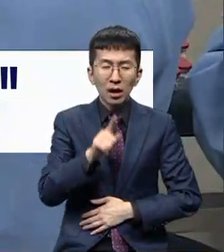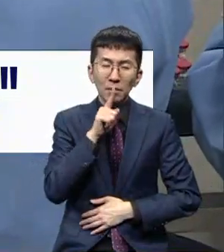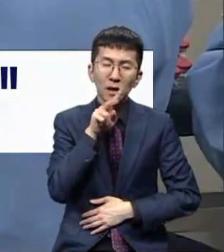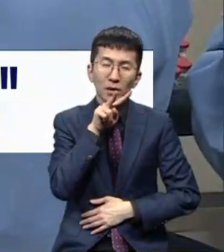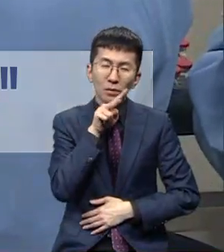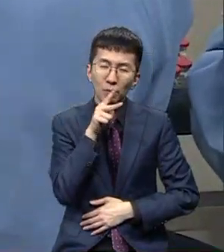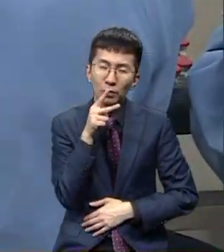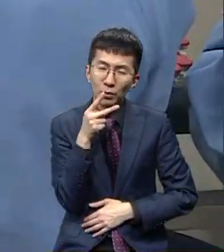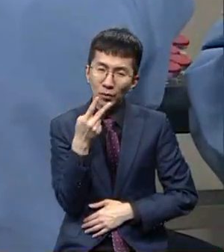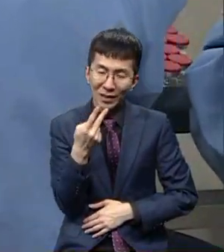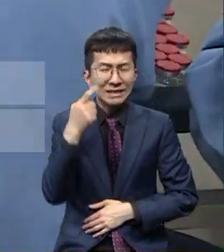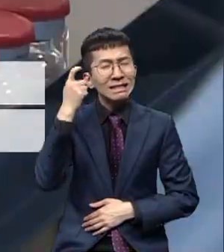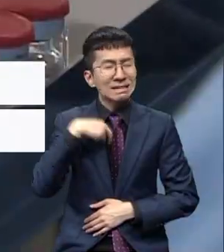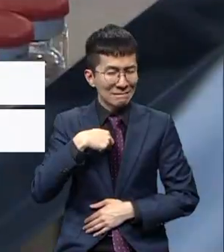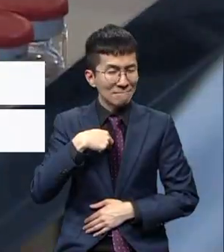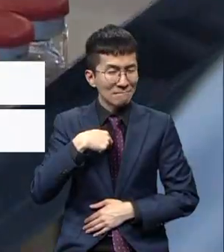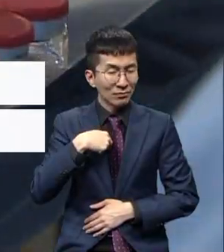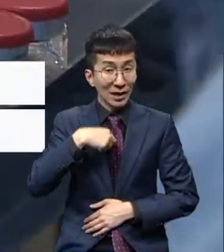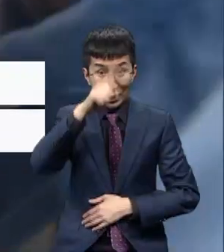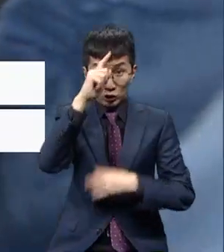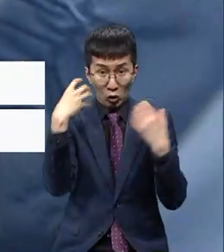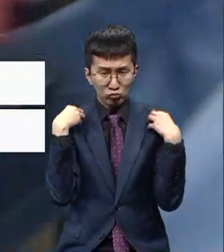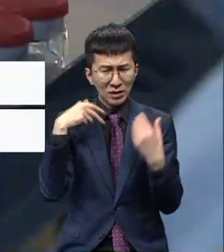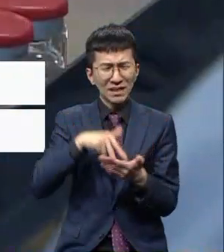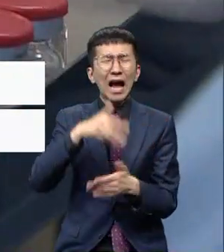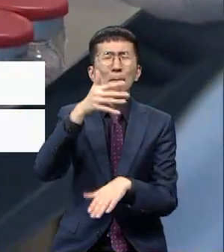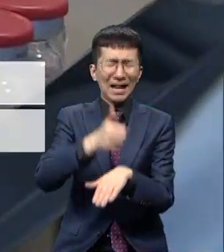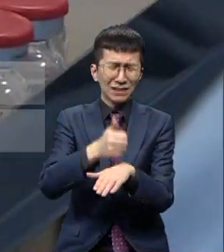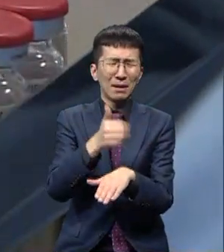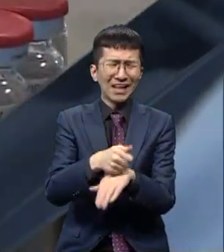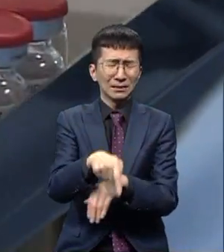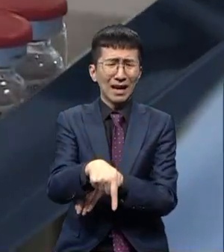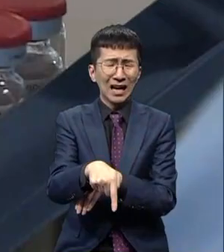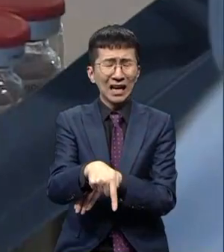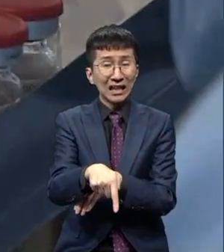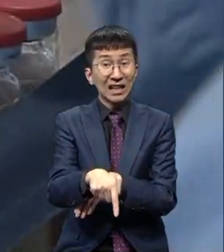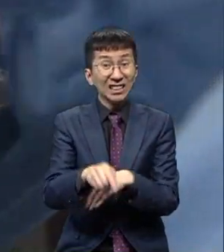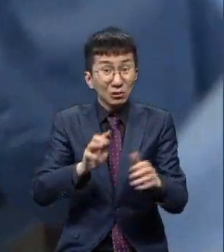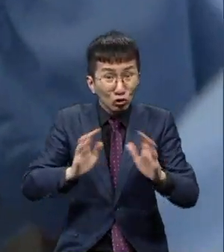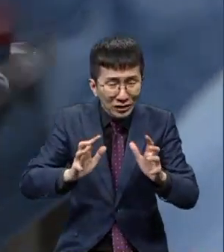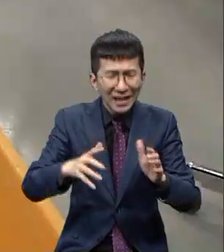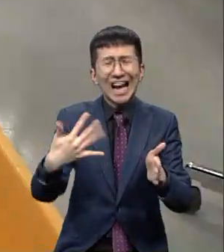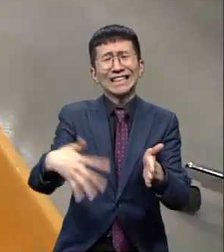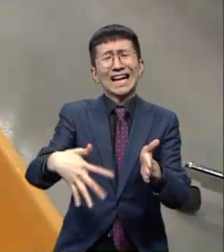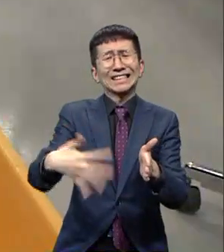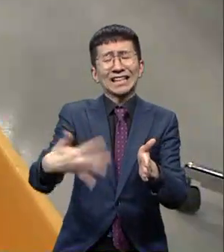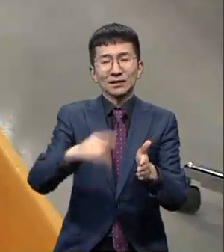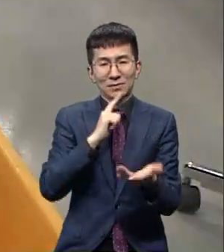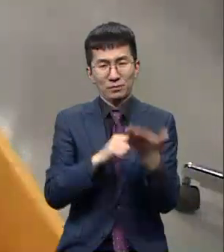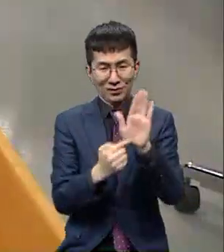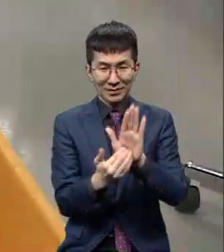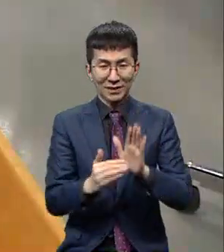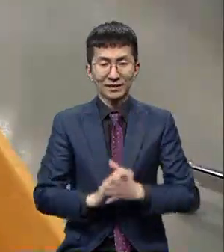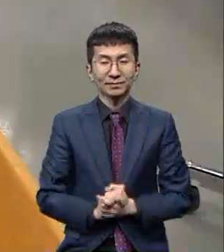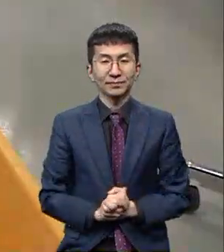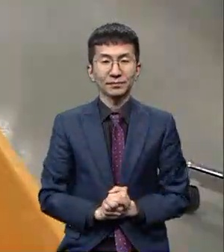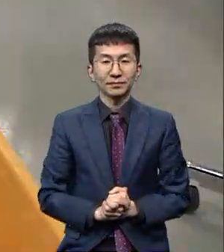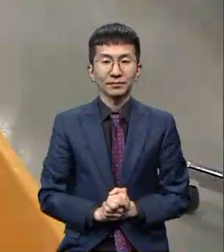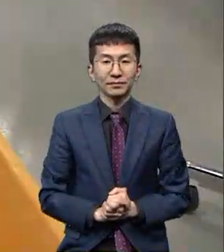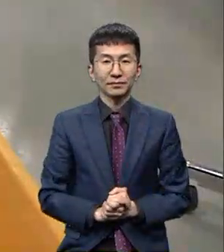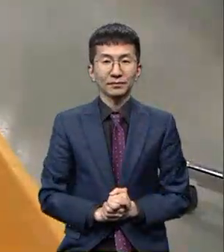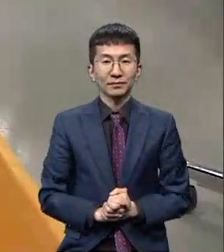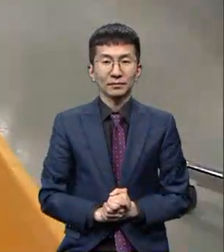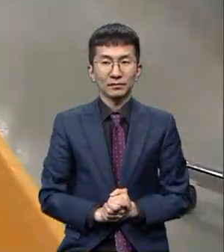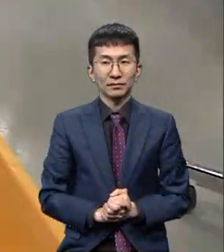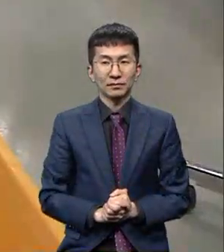변화로도 해석됐는데 보건당국은 최후의 수단일 뿐 구체적으로 논의된 적은 없다고 설명했습니다. SBS